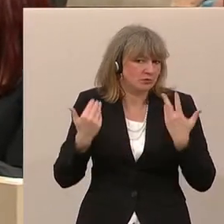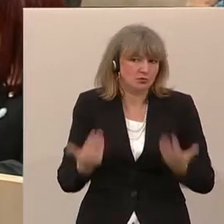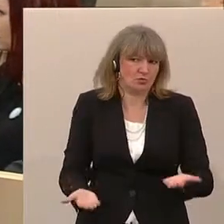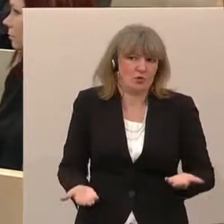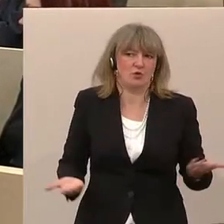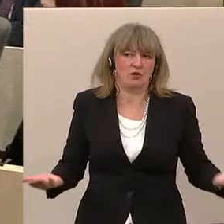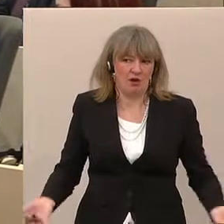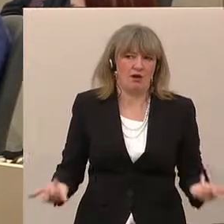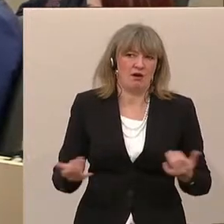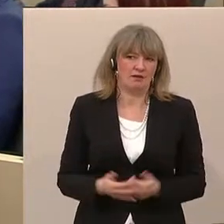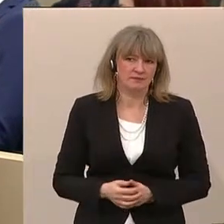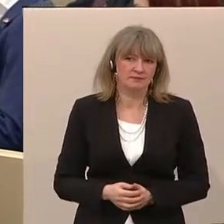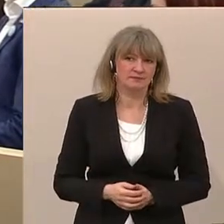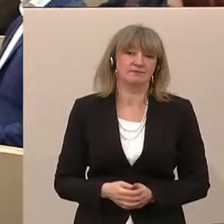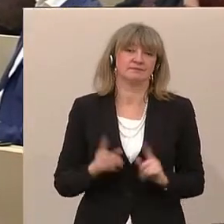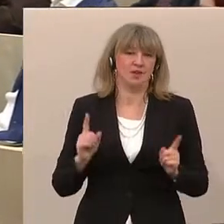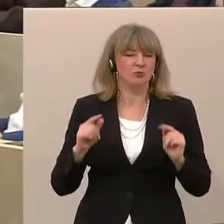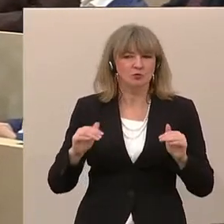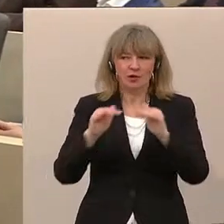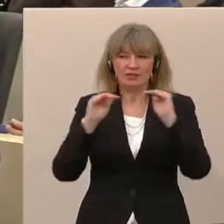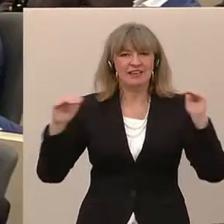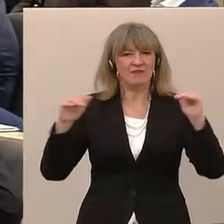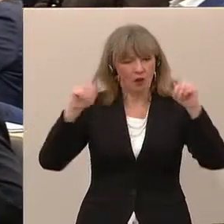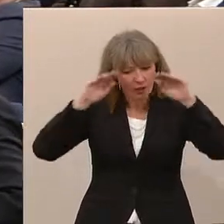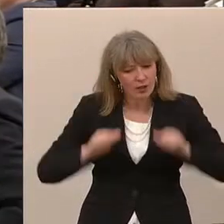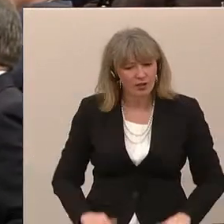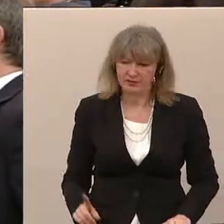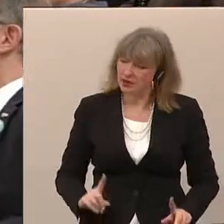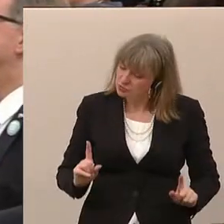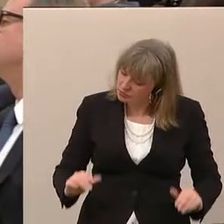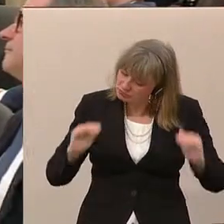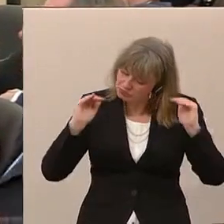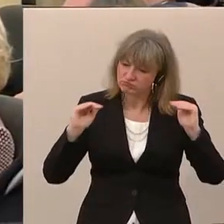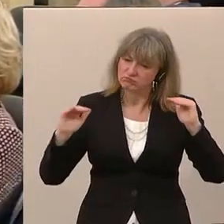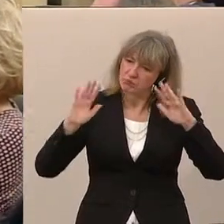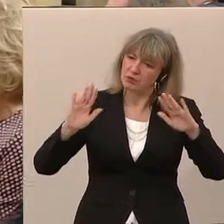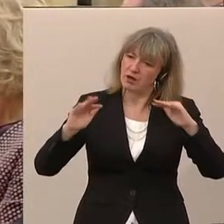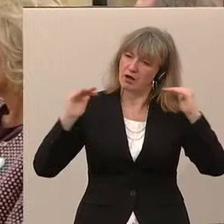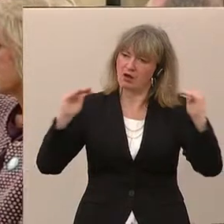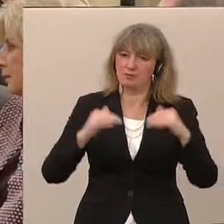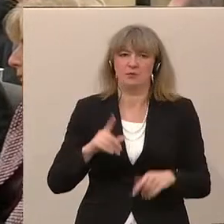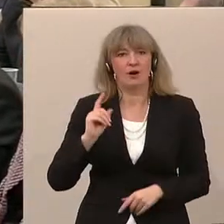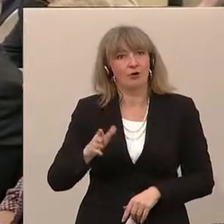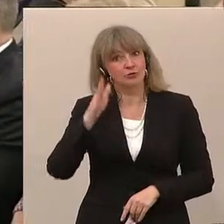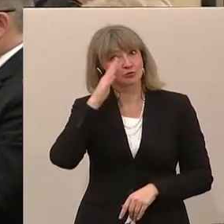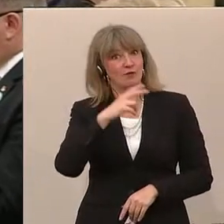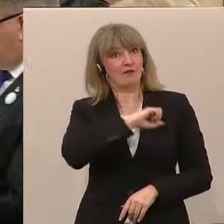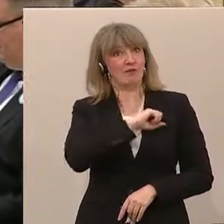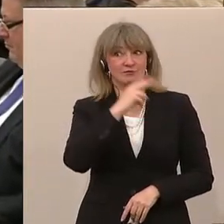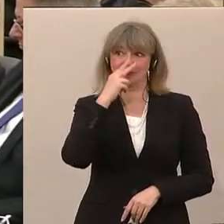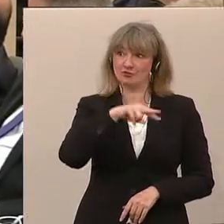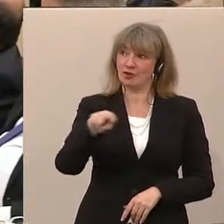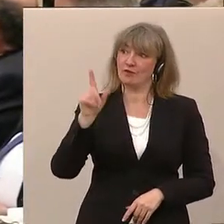keine Frage, aber natürlich auch das Niveau gewahrt bleibt. Um erfolgreich in die Zukunft blicken zu können, muss man aber natürlich auch